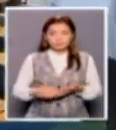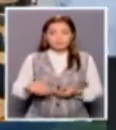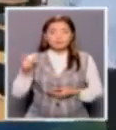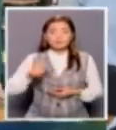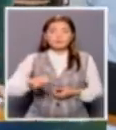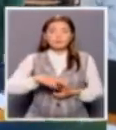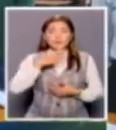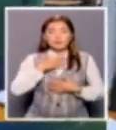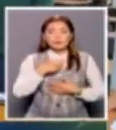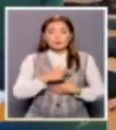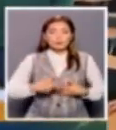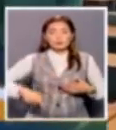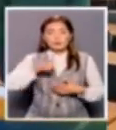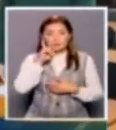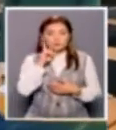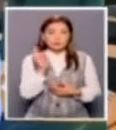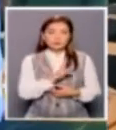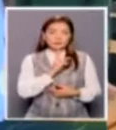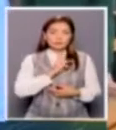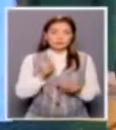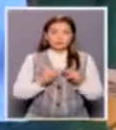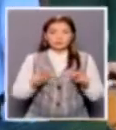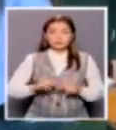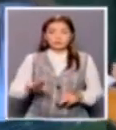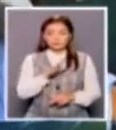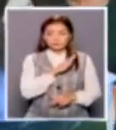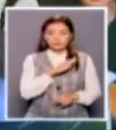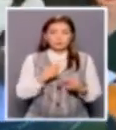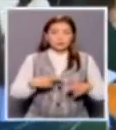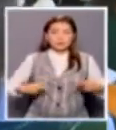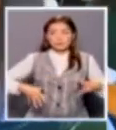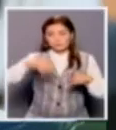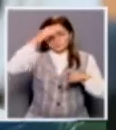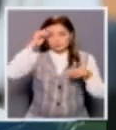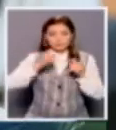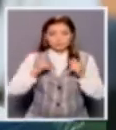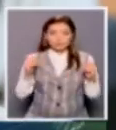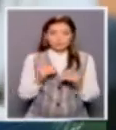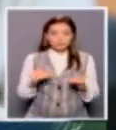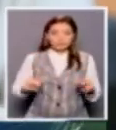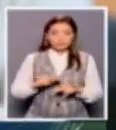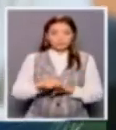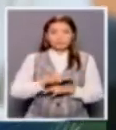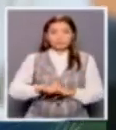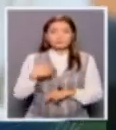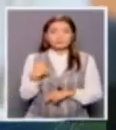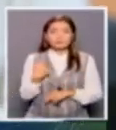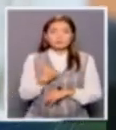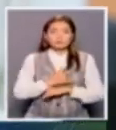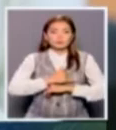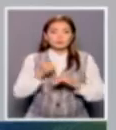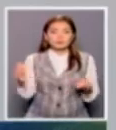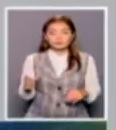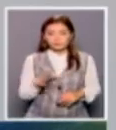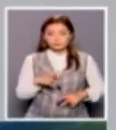Қаламгер әдебиет сүйер қауымға, жастарға жанашыр ұстаз бола білді. Тың дүниелермен бөлісіп, өскелең ұрпаққа тиіттейде болсын, пайдам тисін